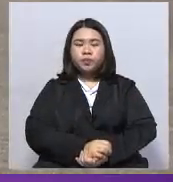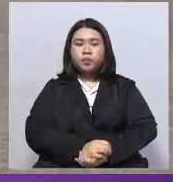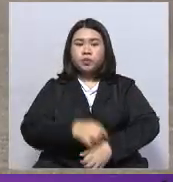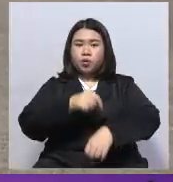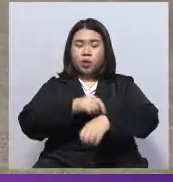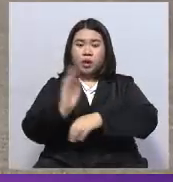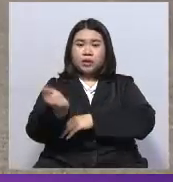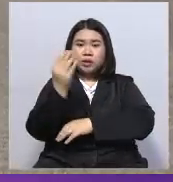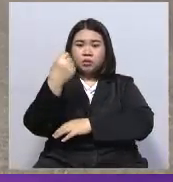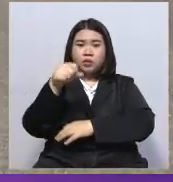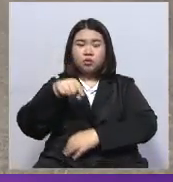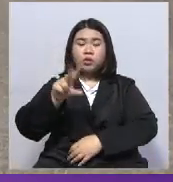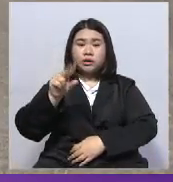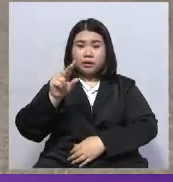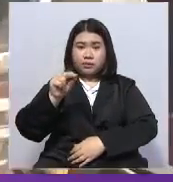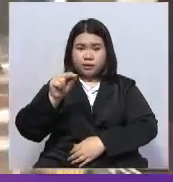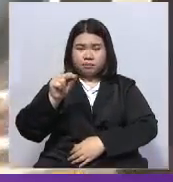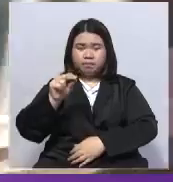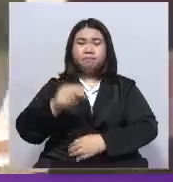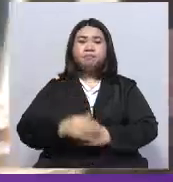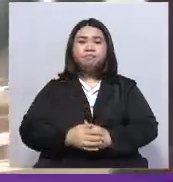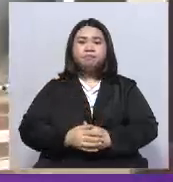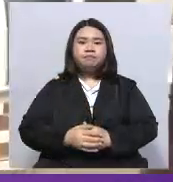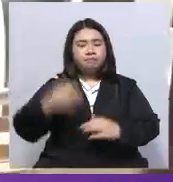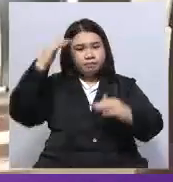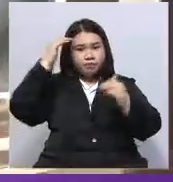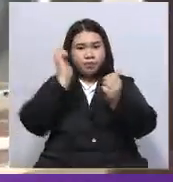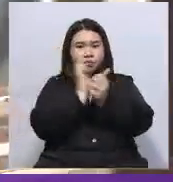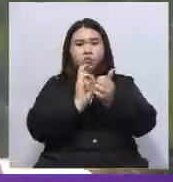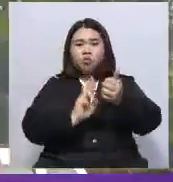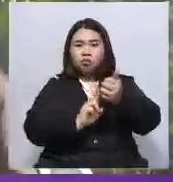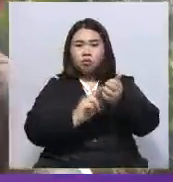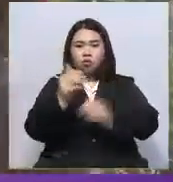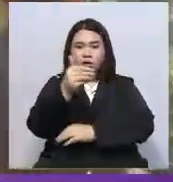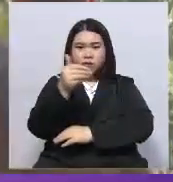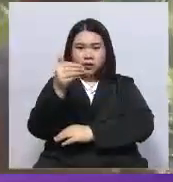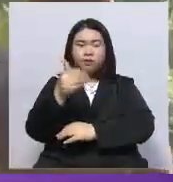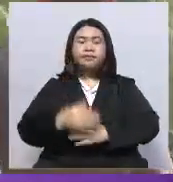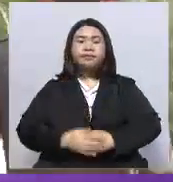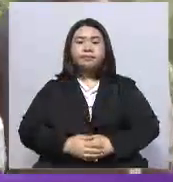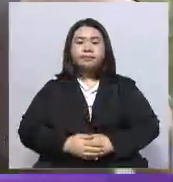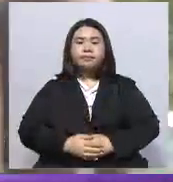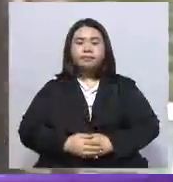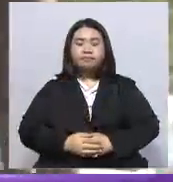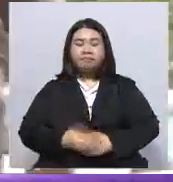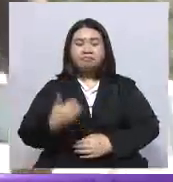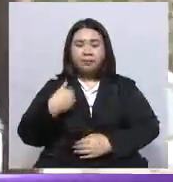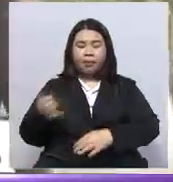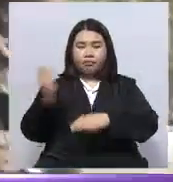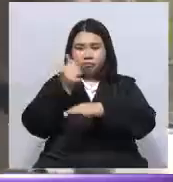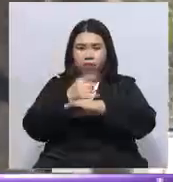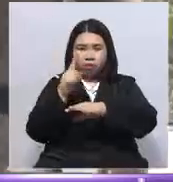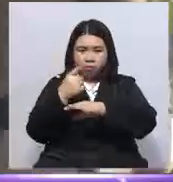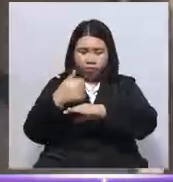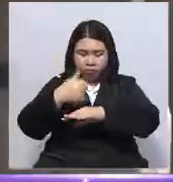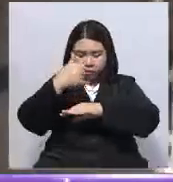ลา 10:30 นที่ผ่านมานะคะพลตำรวจเอกศิวรารังสิพามนกุลรองผู้บัญชาการตำรวจแห่งชาติได้เดินทางมาถึง